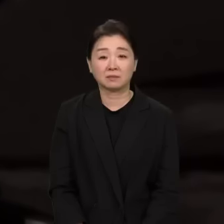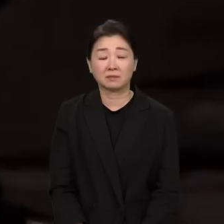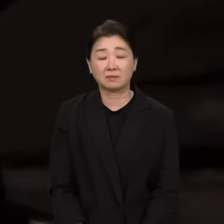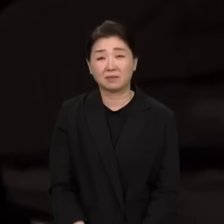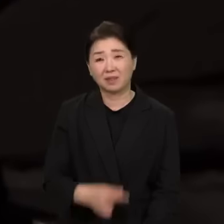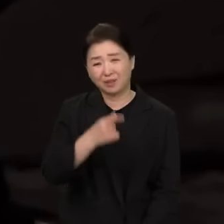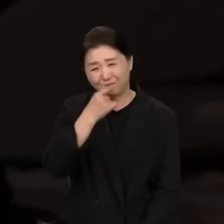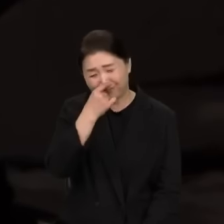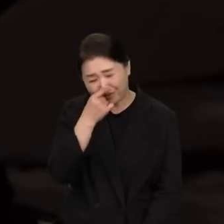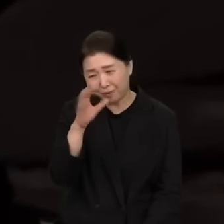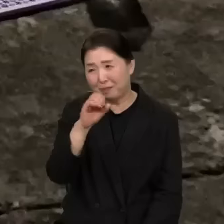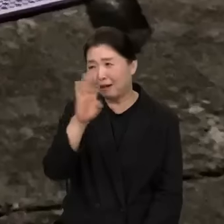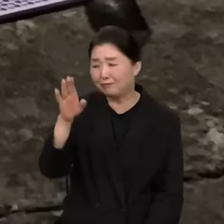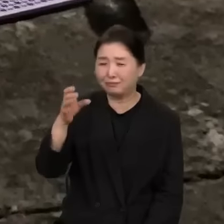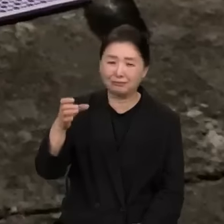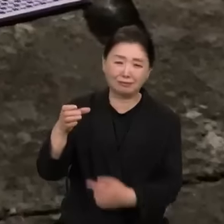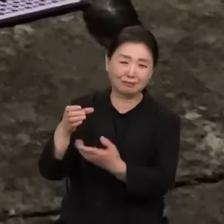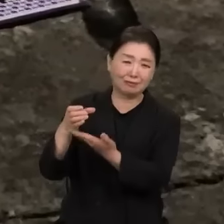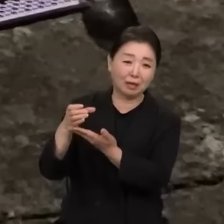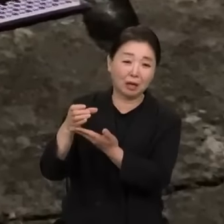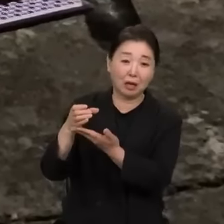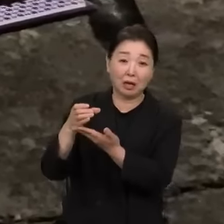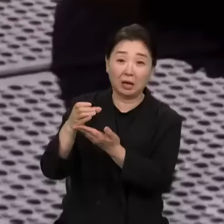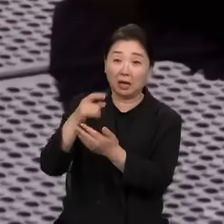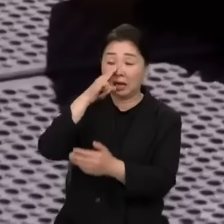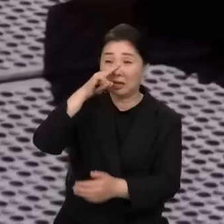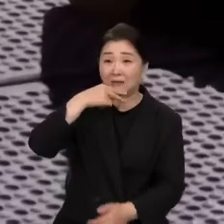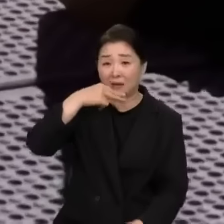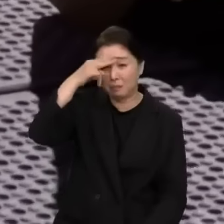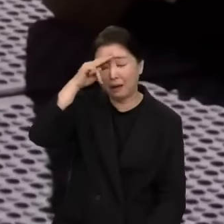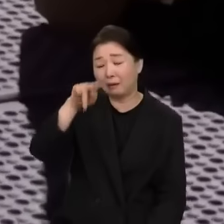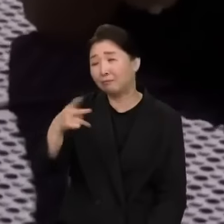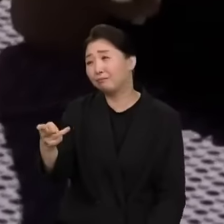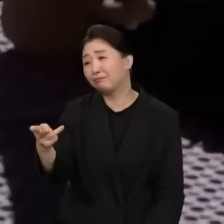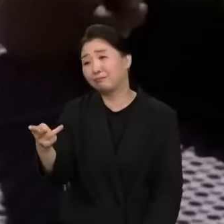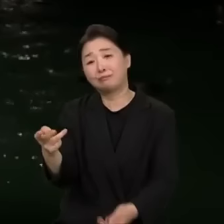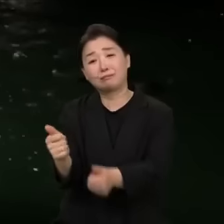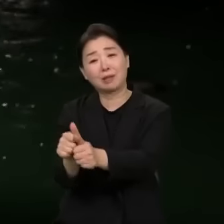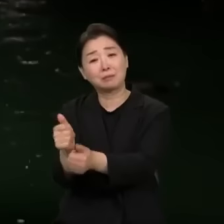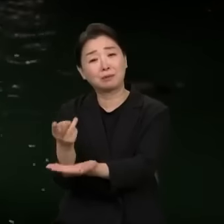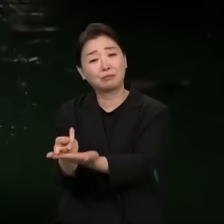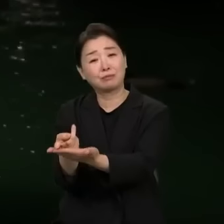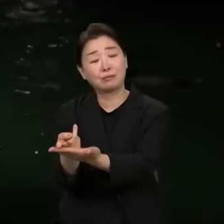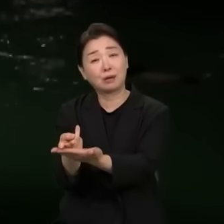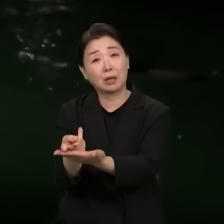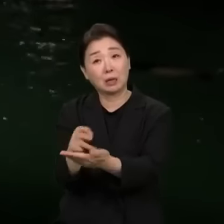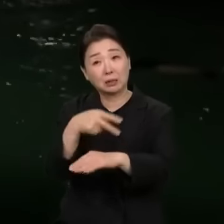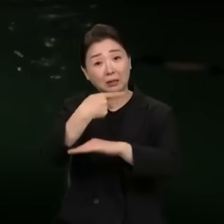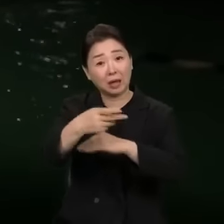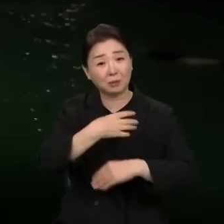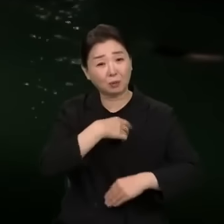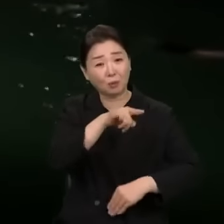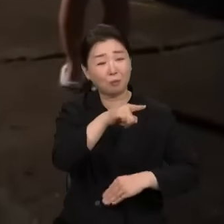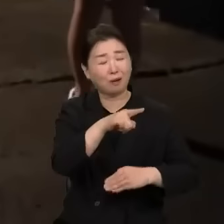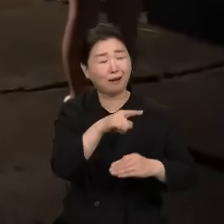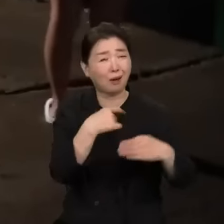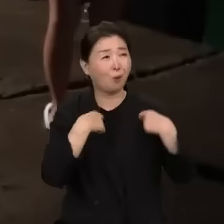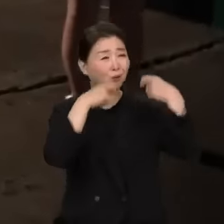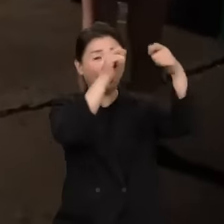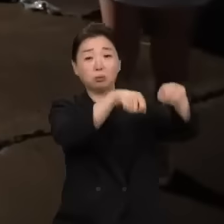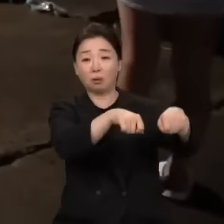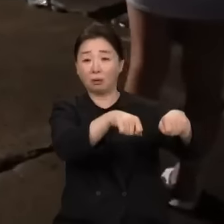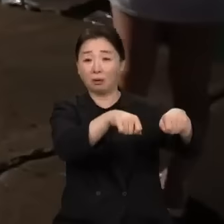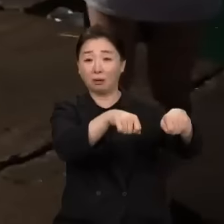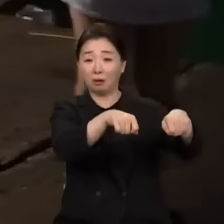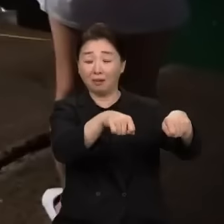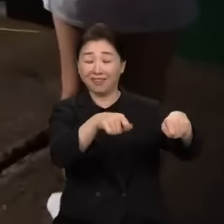소주병, 맥주캔이 보입니다. 양주병 옆에 누워있는 남성. 다이빙 경고 표지판은 옷걸이가 됐습니다. 막